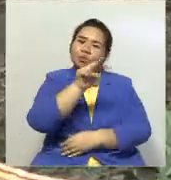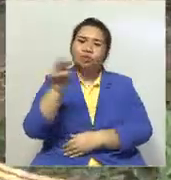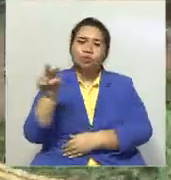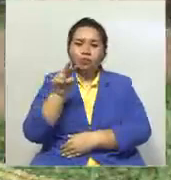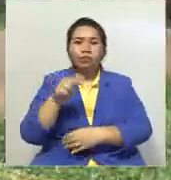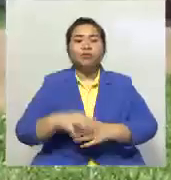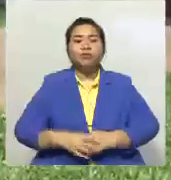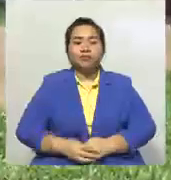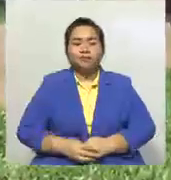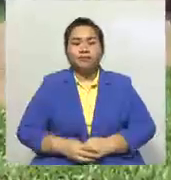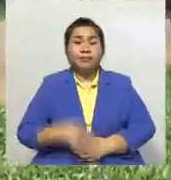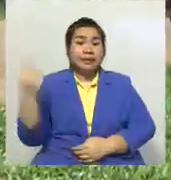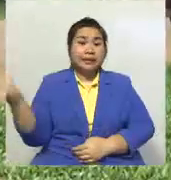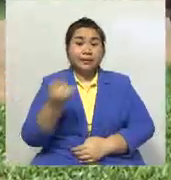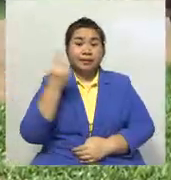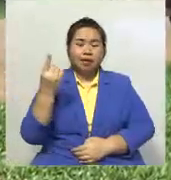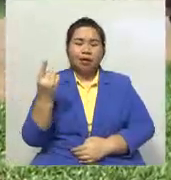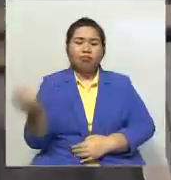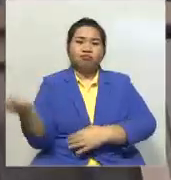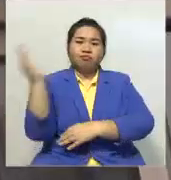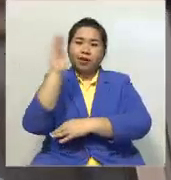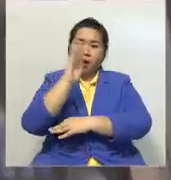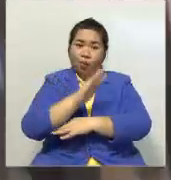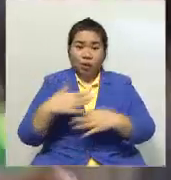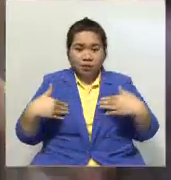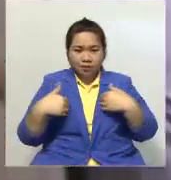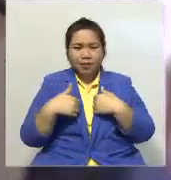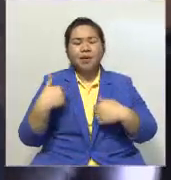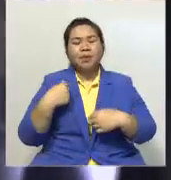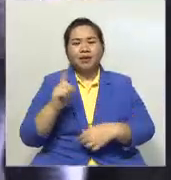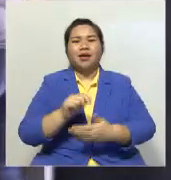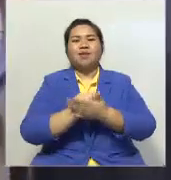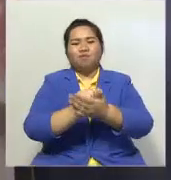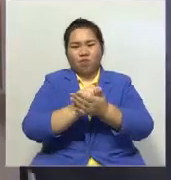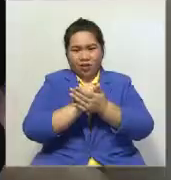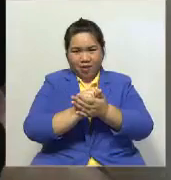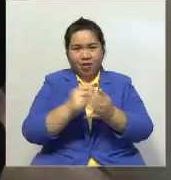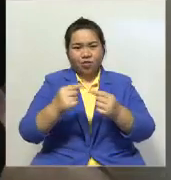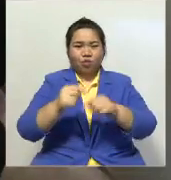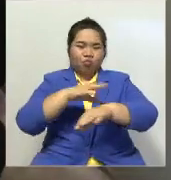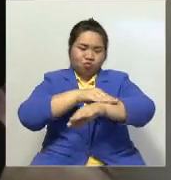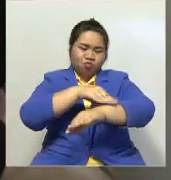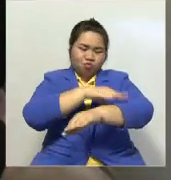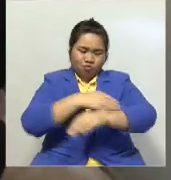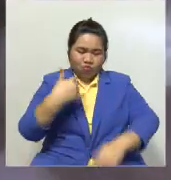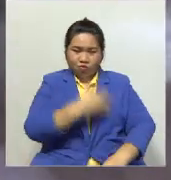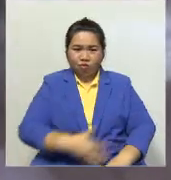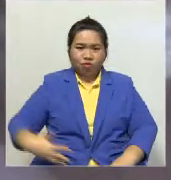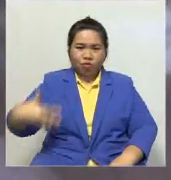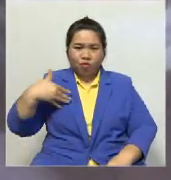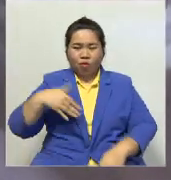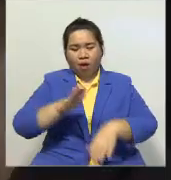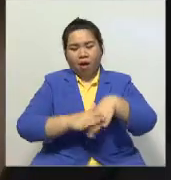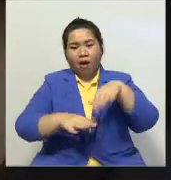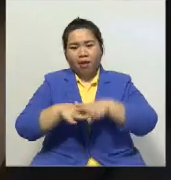ค่ะเที่ยวทั้งวันร่างกายเริ่มล้าแล้วนะคะที่นี่ยังมีบริการผ่อนคลายกล้ามเนื้อนวดตัวนวดเท้าประคบอบสมุนไพร